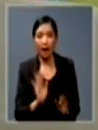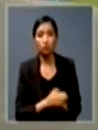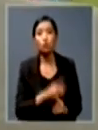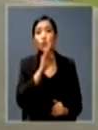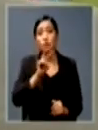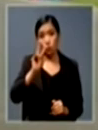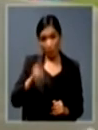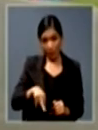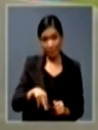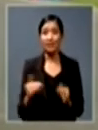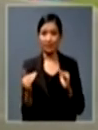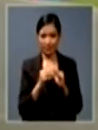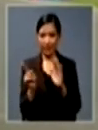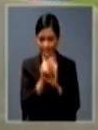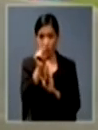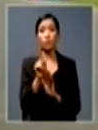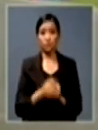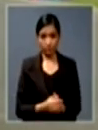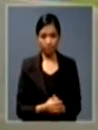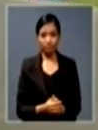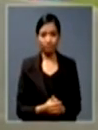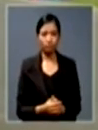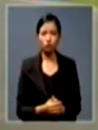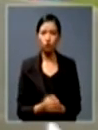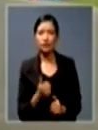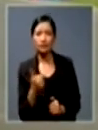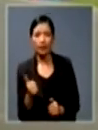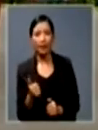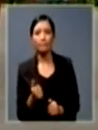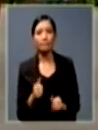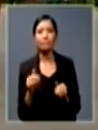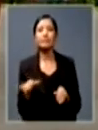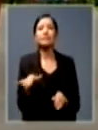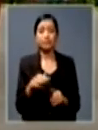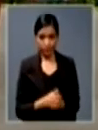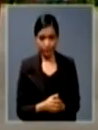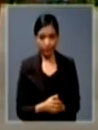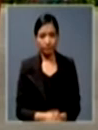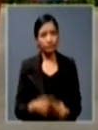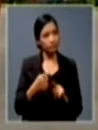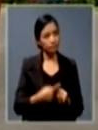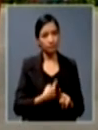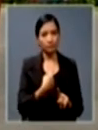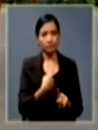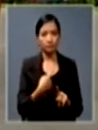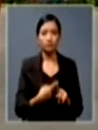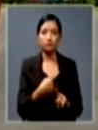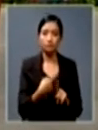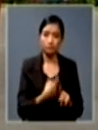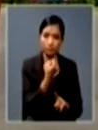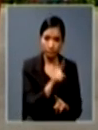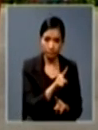2,000 บาทเนี่ยได้ใช้สิทธิ์ได้ครั้งเดียวนะฮะที่เหลือก็ได้ตามปกตินะครับ ระยะเวลานะคะตั้งแต่1พฤศจิกายนถึง28กุมภ